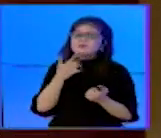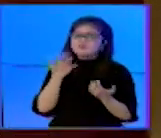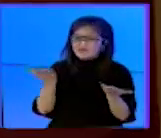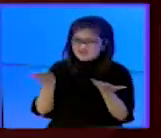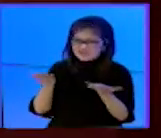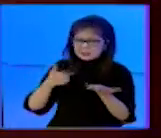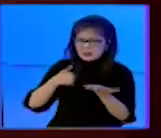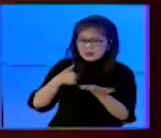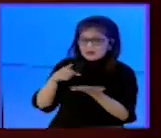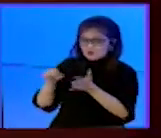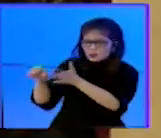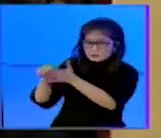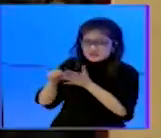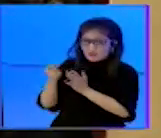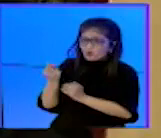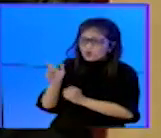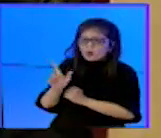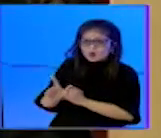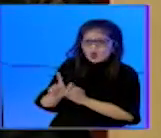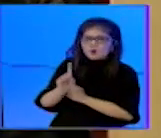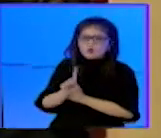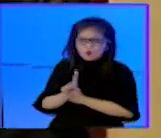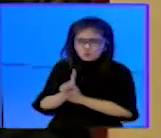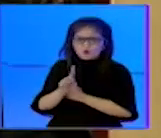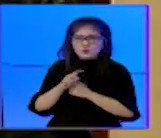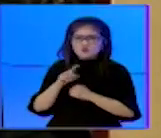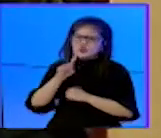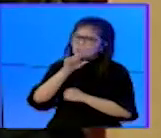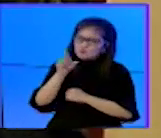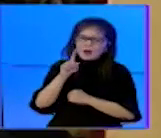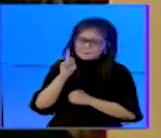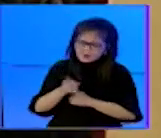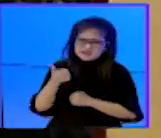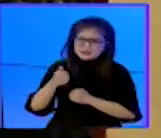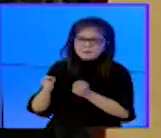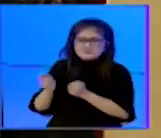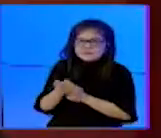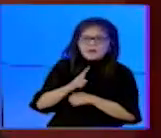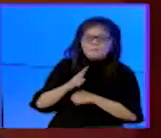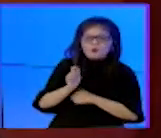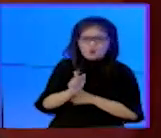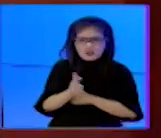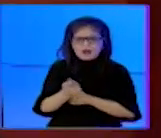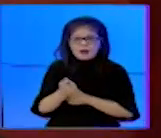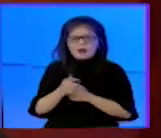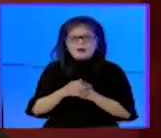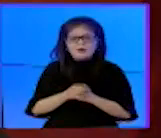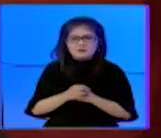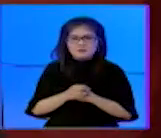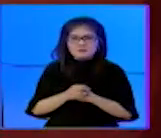tutup lubang. Oh gitu? Iya. Hampir tiap bulan? Tiap bulan, gitu. Ya harapannya